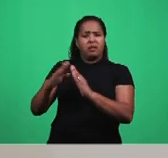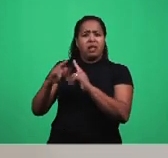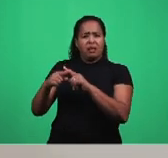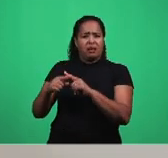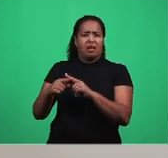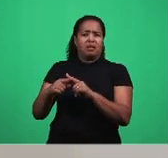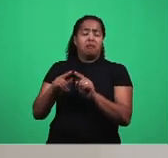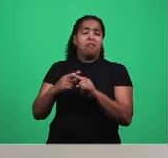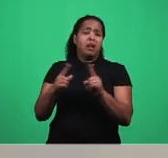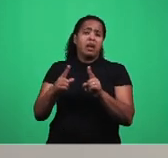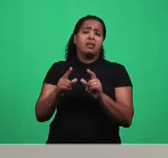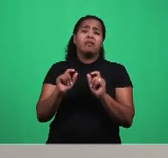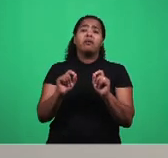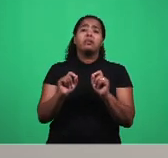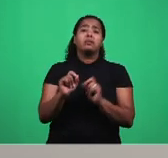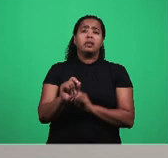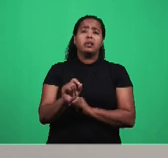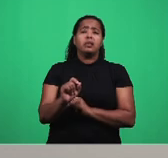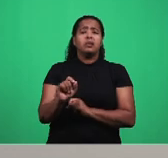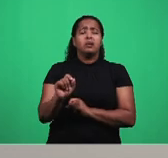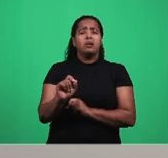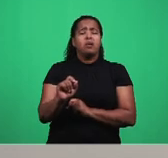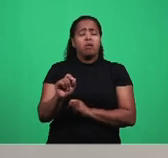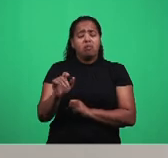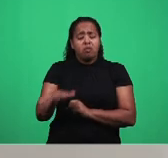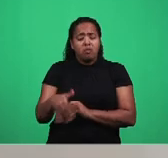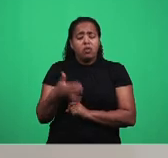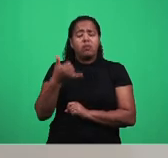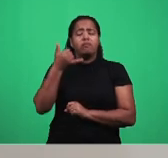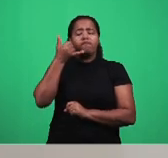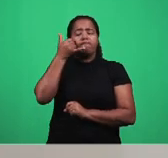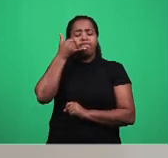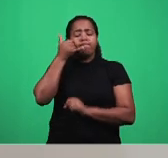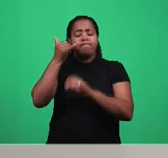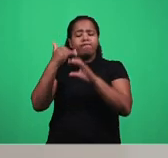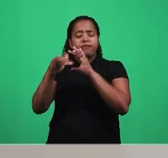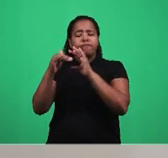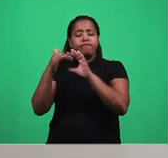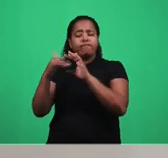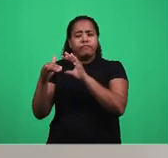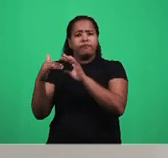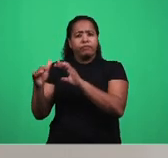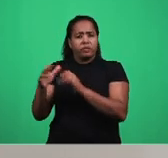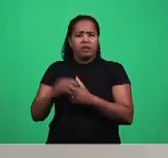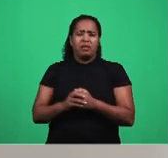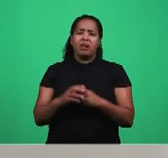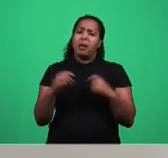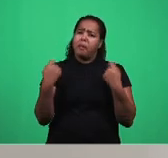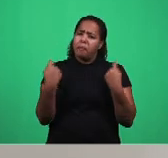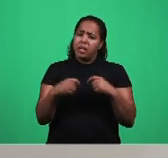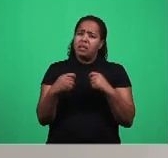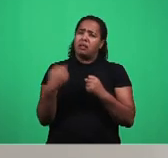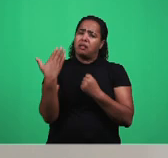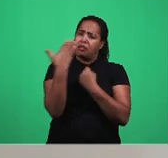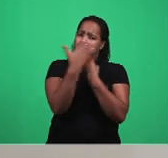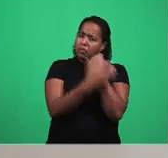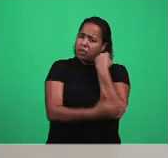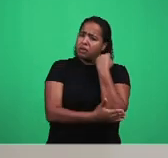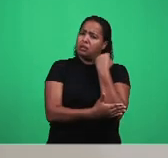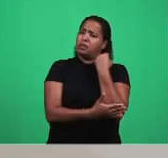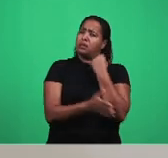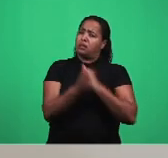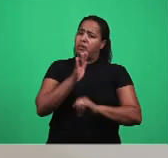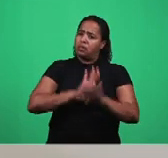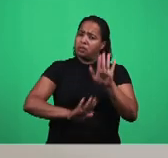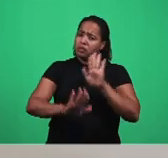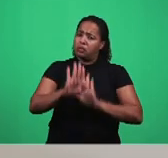autres. Mais utilisez le téléphone, utilisez toute la production. Il y a beaucoup de choses. Les personnes utilisent